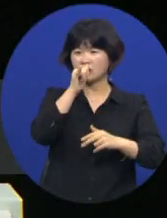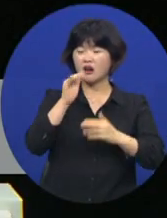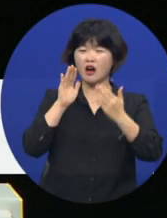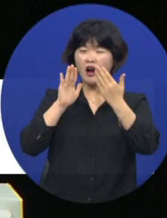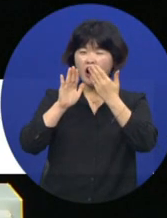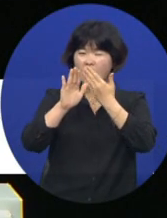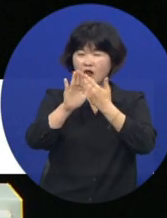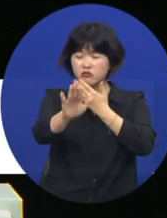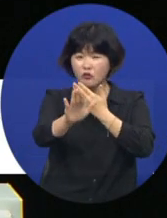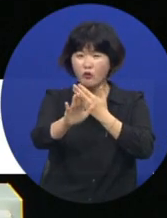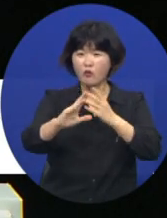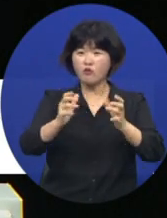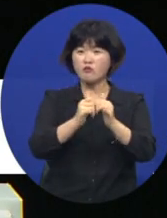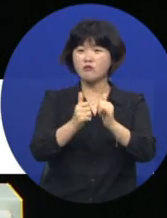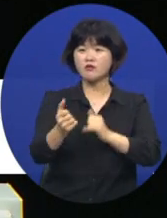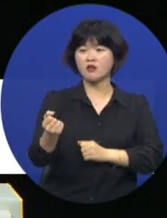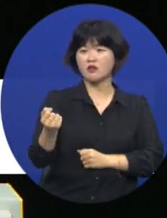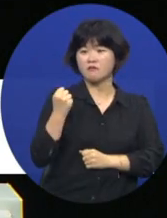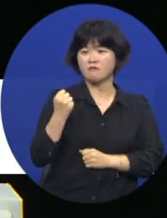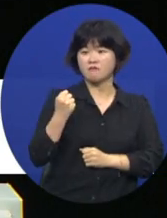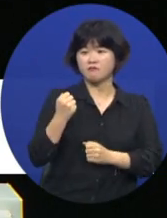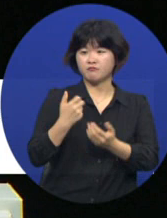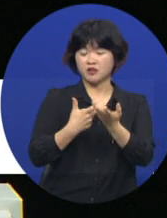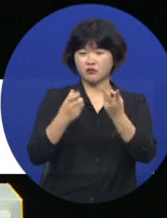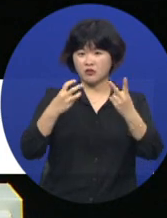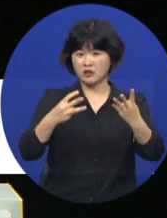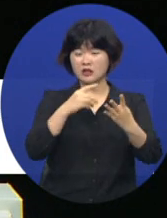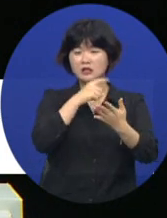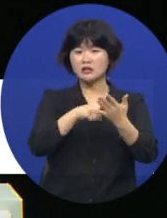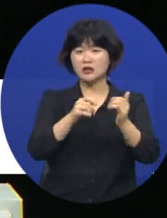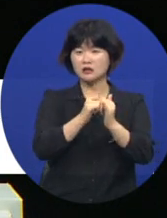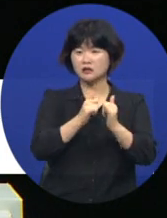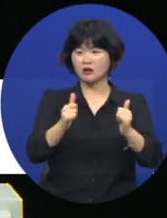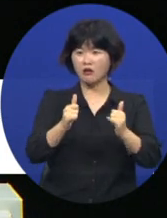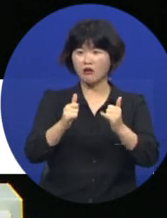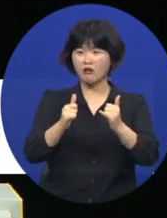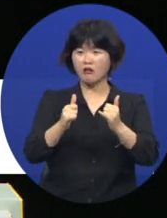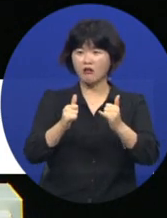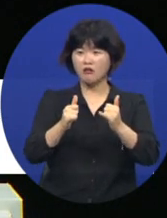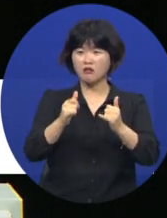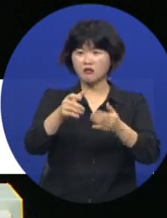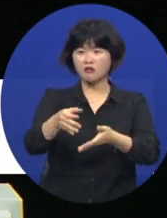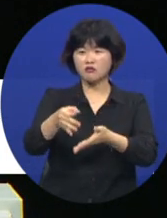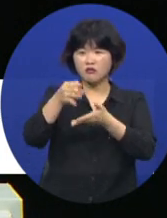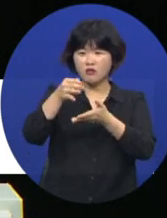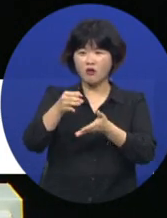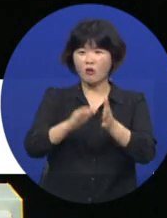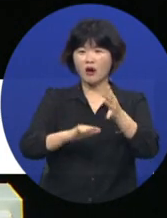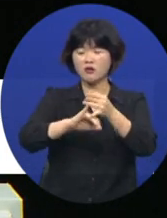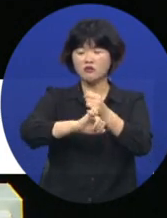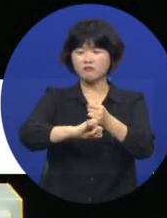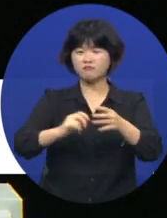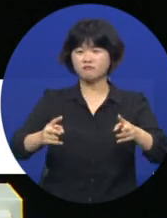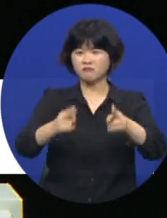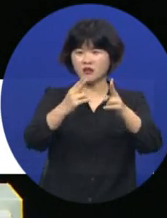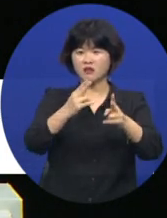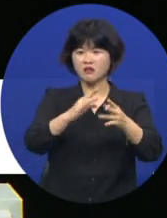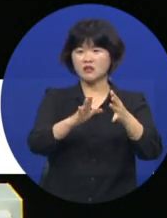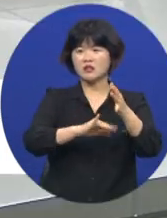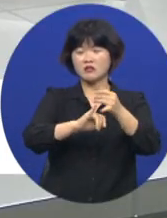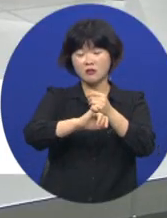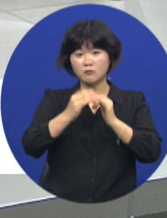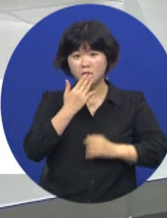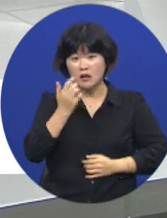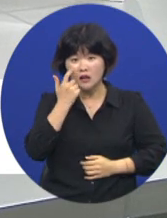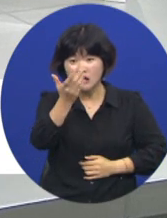앞으로 국민의힘이 제주 4.3 희생자에 대한 예우와 이념적인 공세로는 완전히 단절하겠다는 약속을 할수